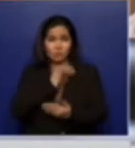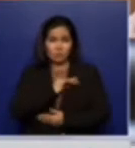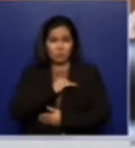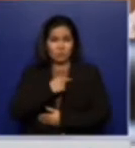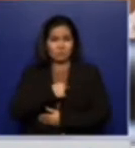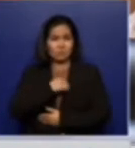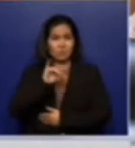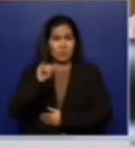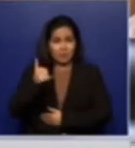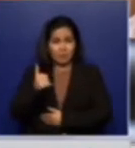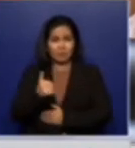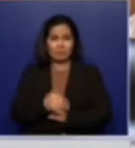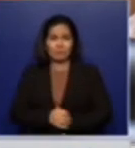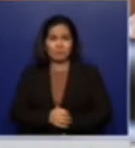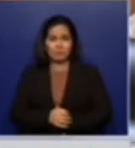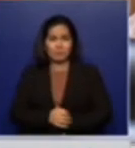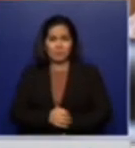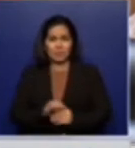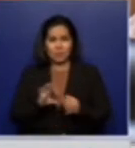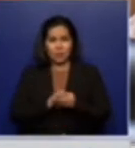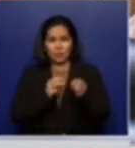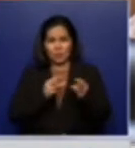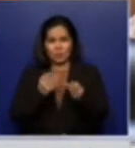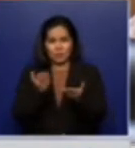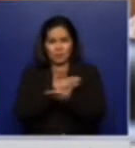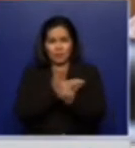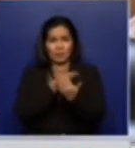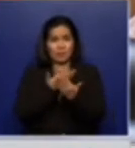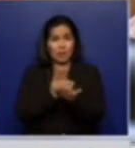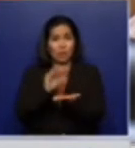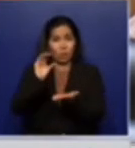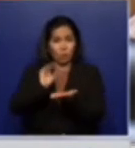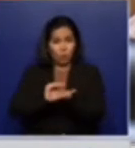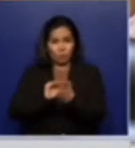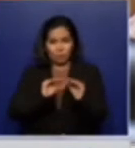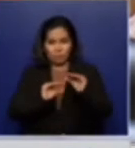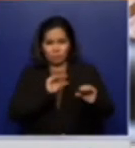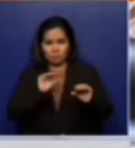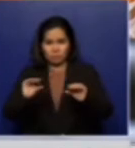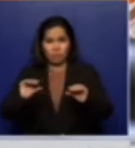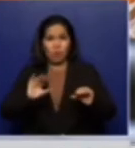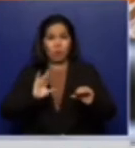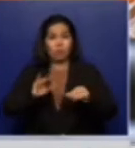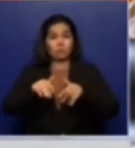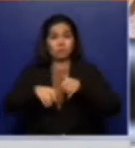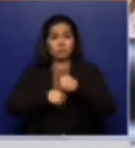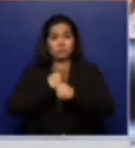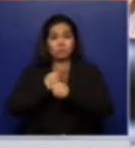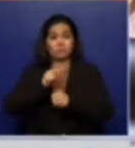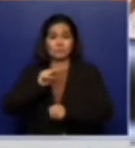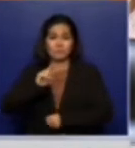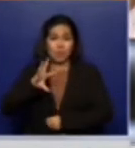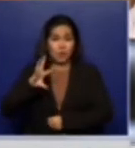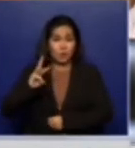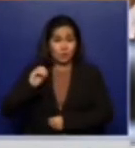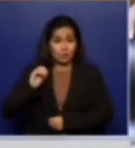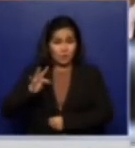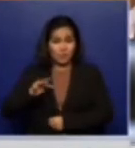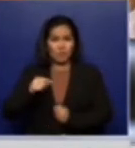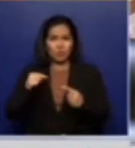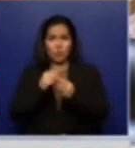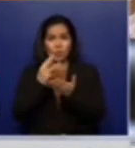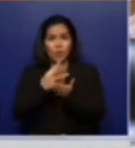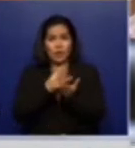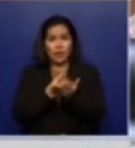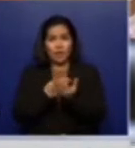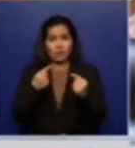จในการจัดงบประมาณปี64ซึ่งจริงๆแล้วในการวาระรับหลักการนี้ผมไม่เห็นด้วย